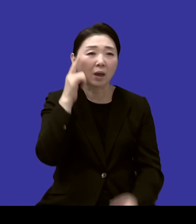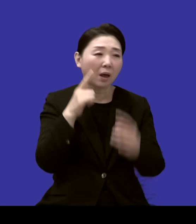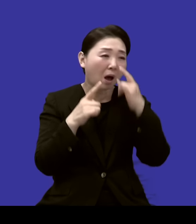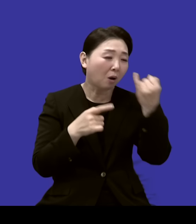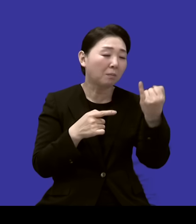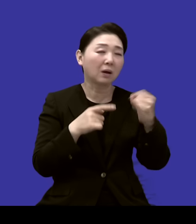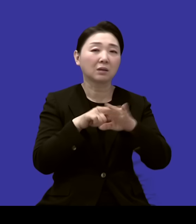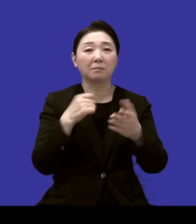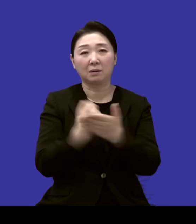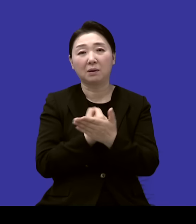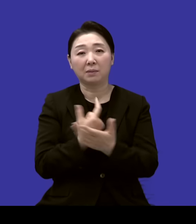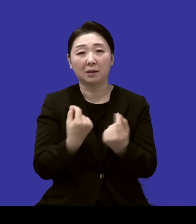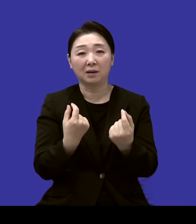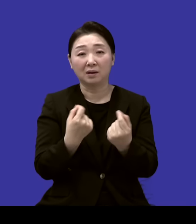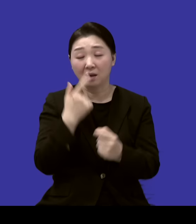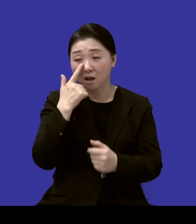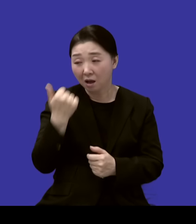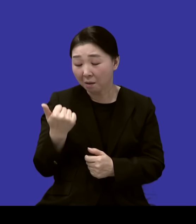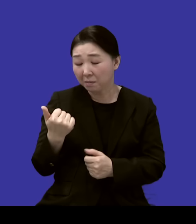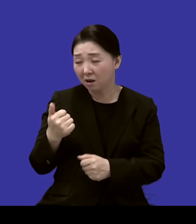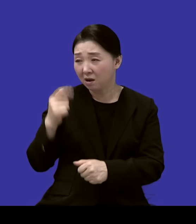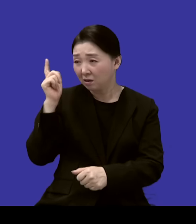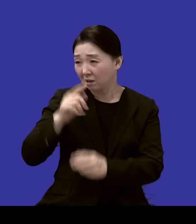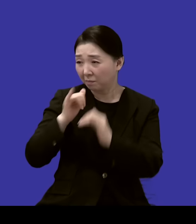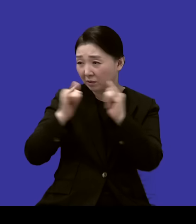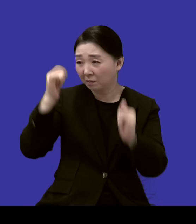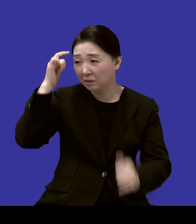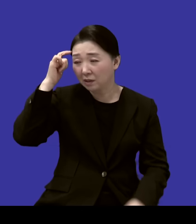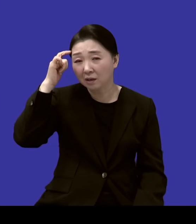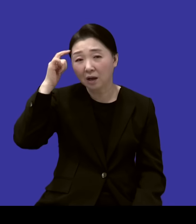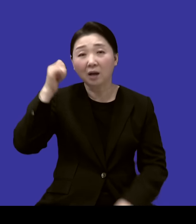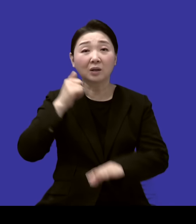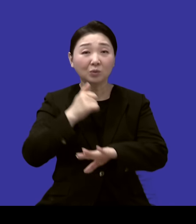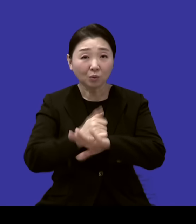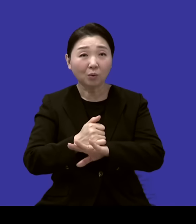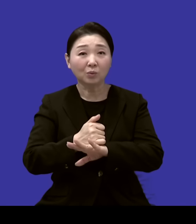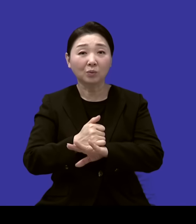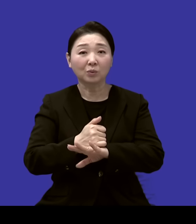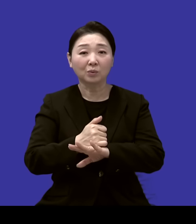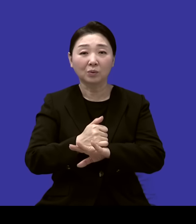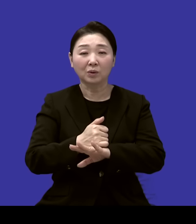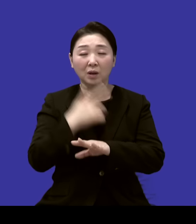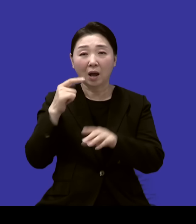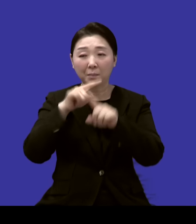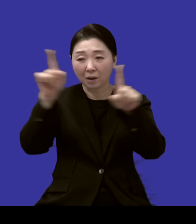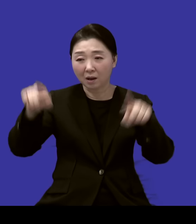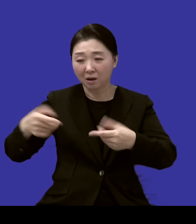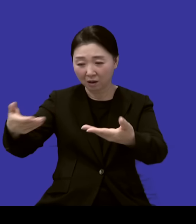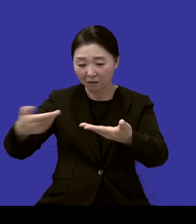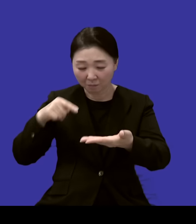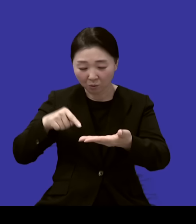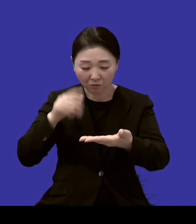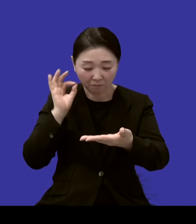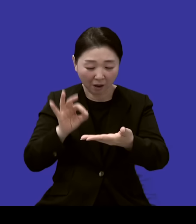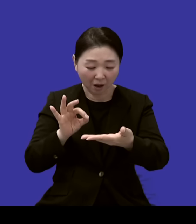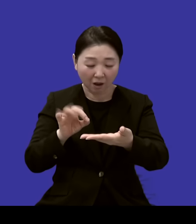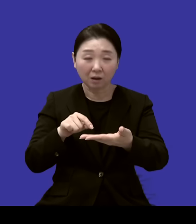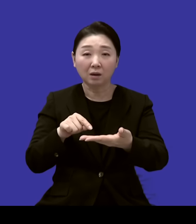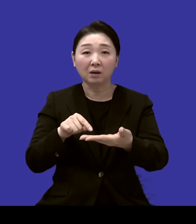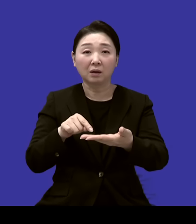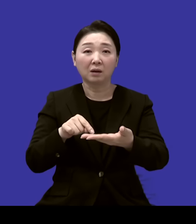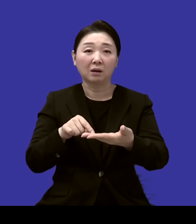네, 전 맨 처음에 몰랐어요. 아버님이 잘못된 사람이다, 나쁜 사람이다 생각했는데 나중에 아버님이 저한테 종이뭉치를 보여주셨는데 네. 한눈에 봐도